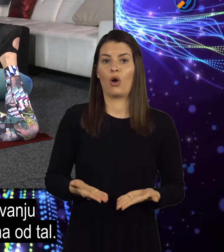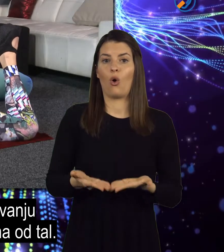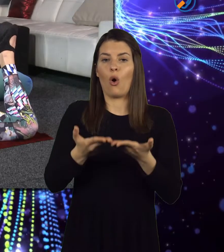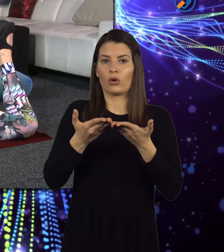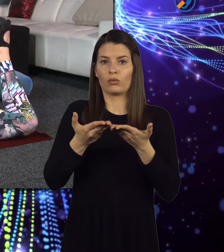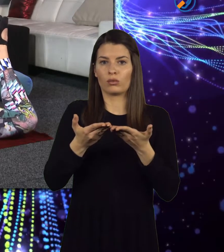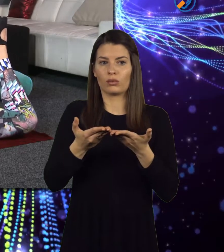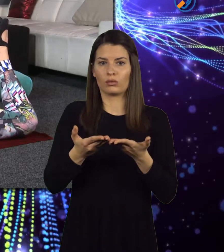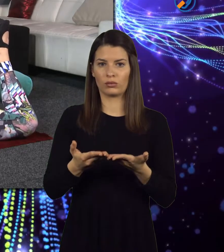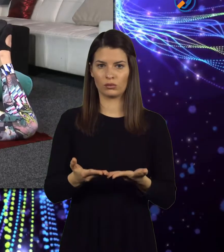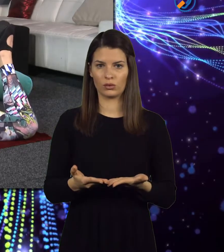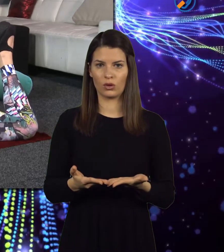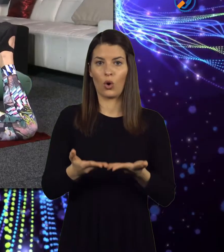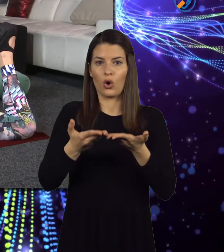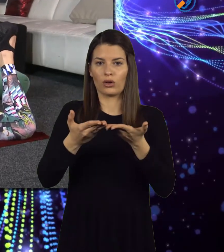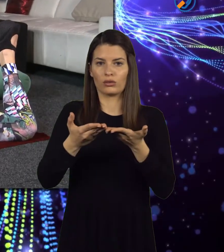tal.